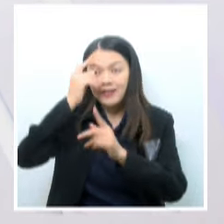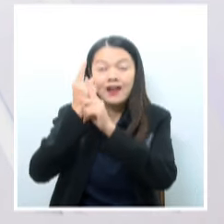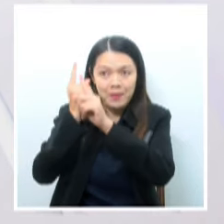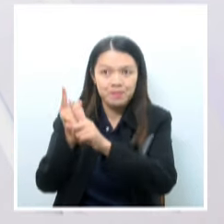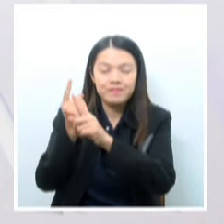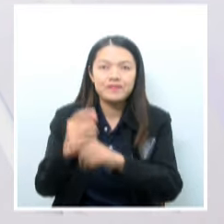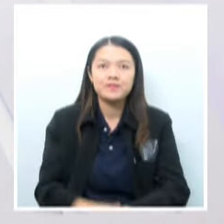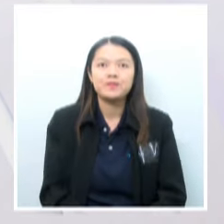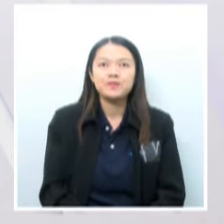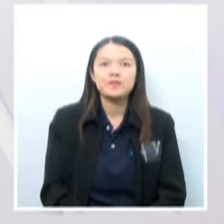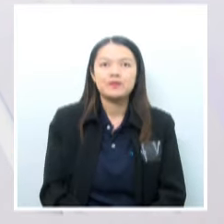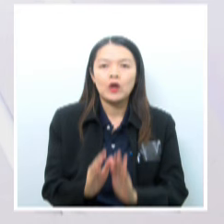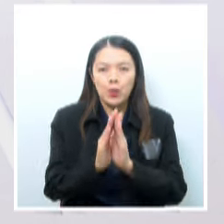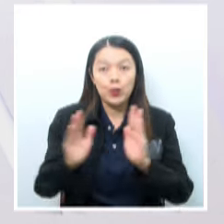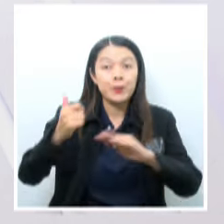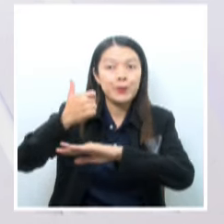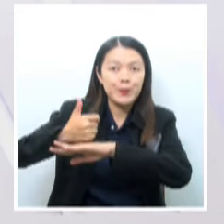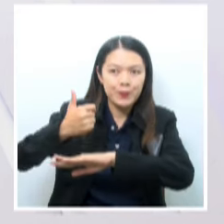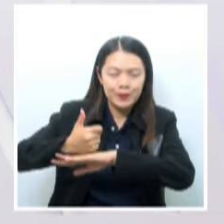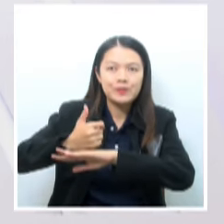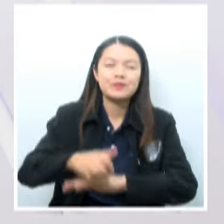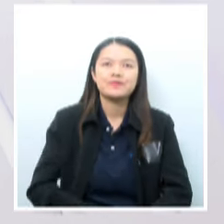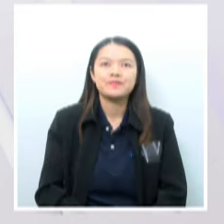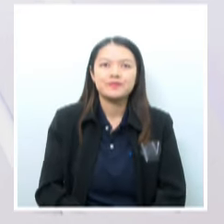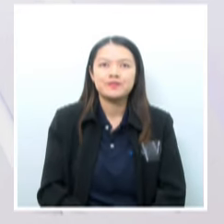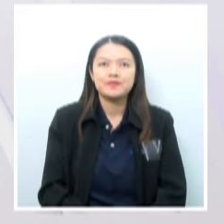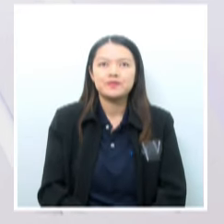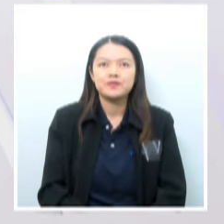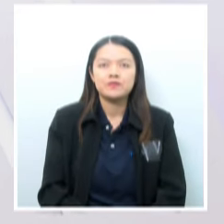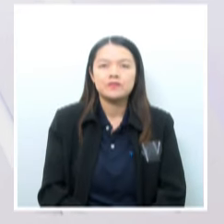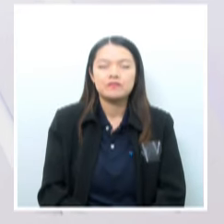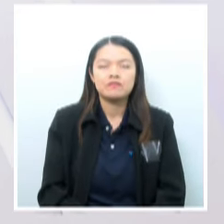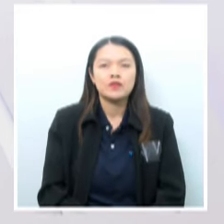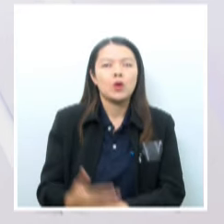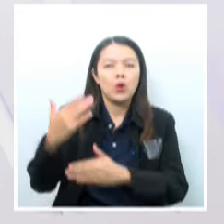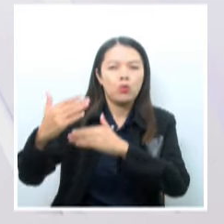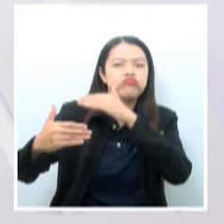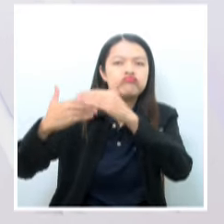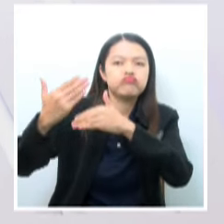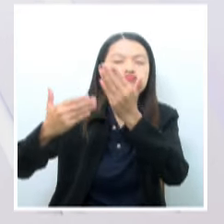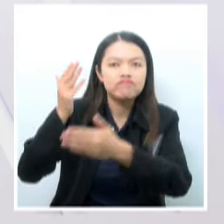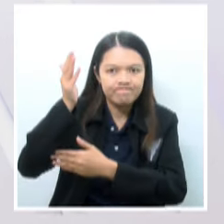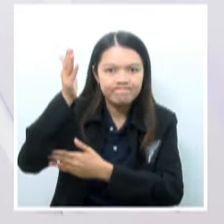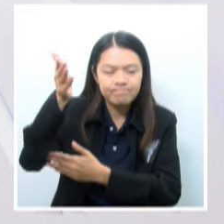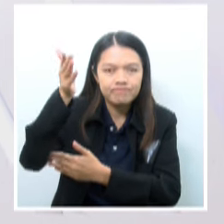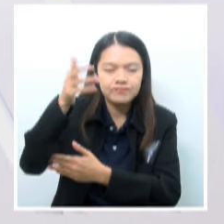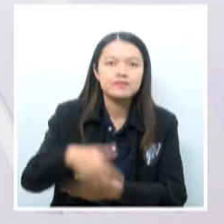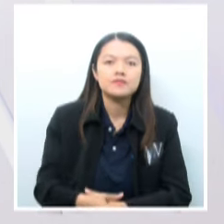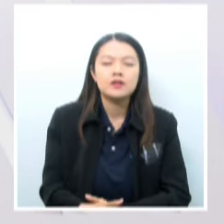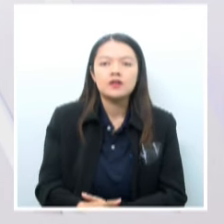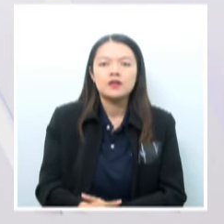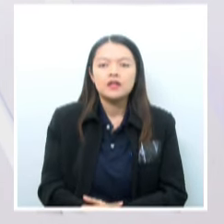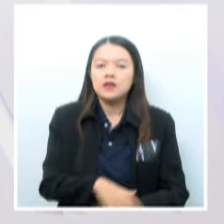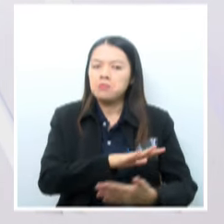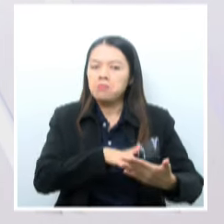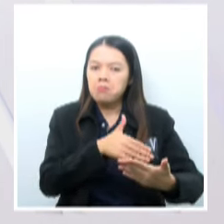ะก็ขอบพระคุณท่านผอ.มากๆนะคะสำหรับความก้าวหน้าเรียกว่าความก้าวหน้าแล้วกันนะคะกับแนวทางในการขับเคลื่อนนโยบ